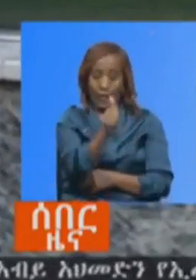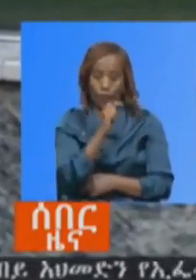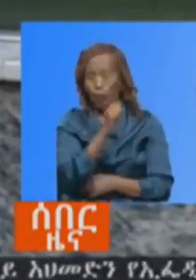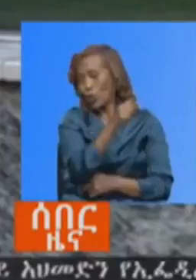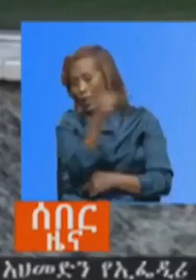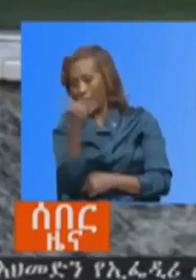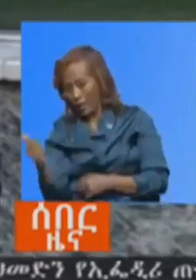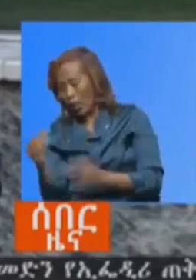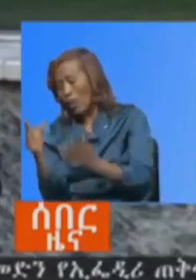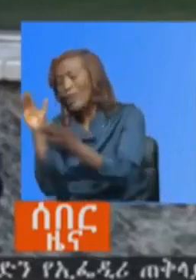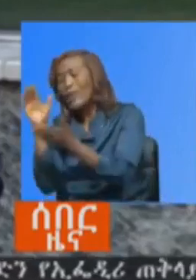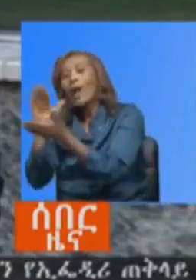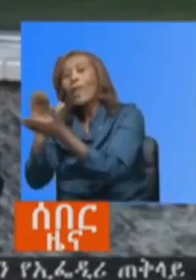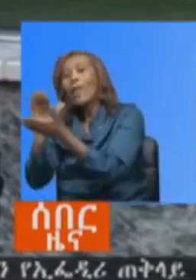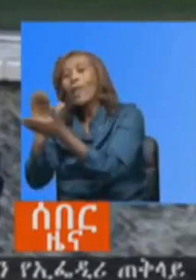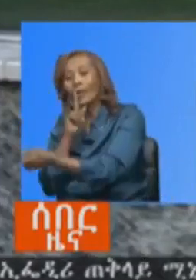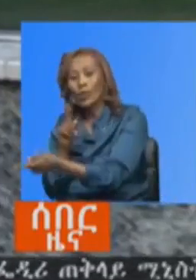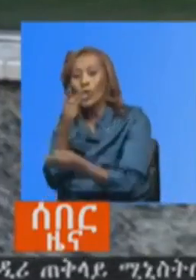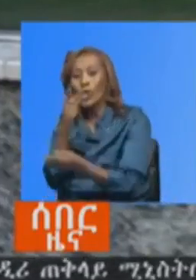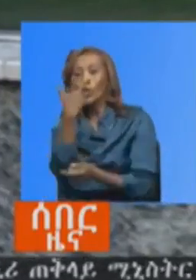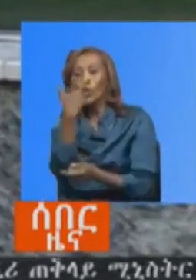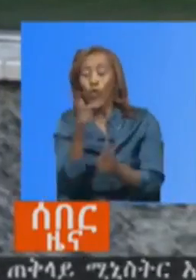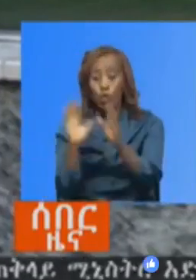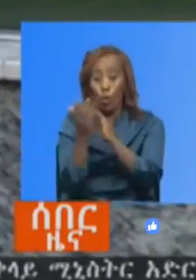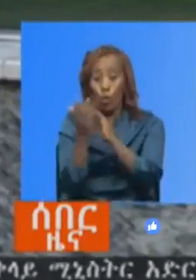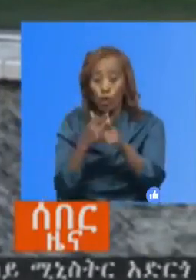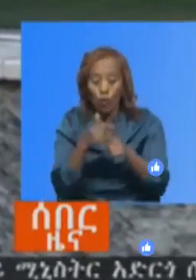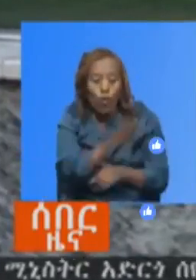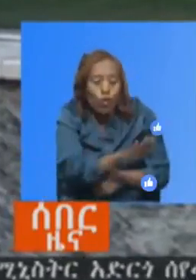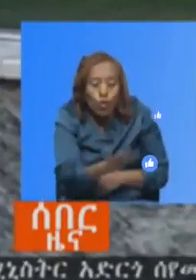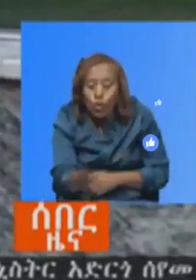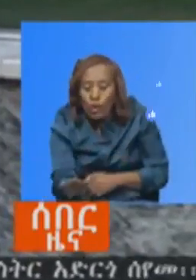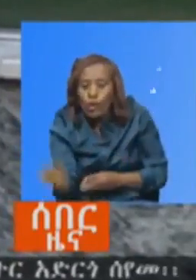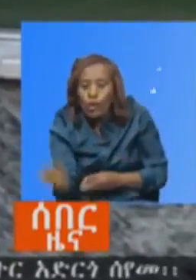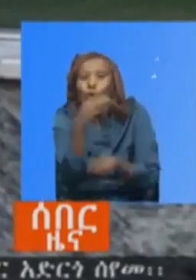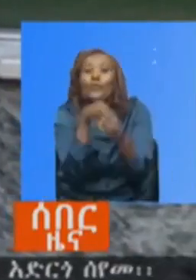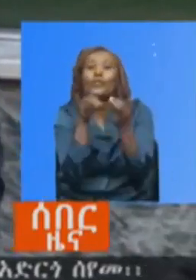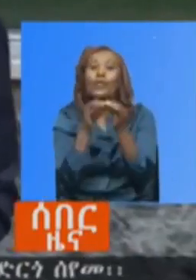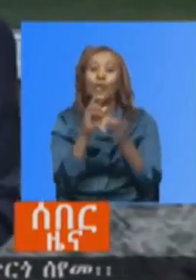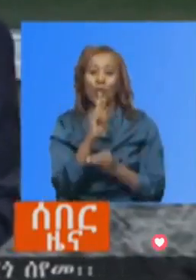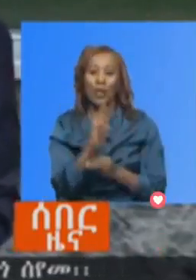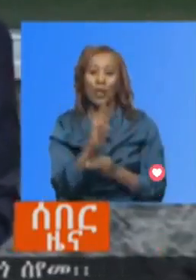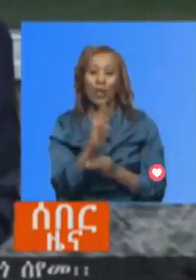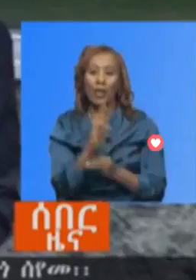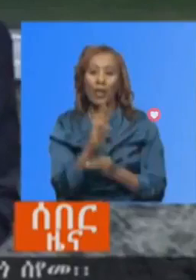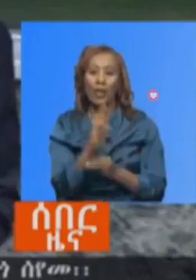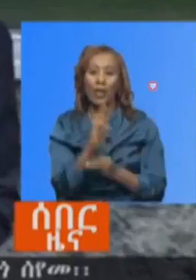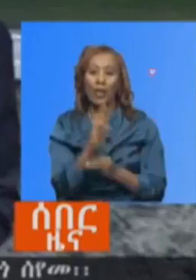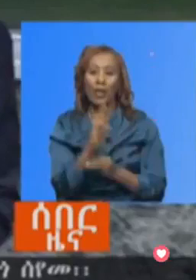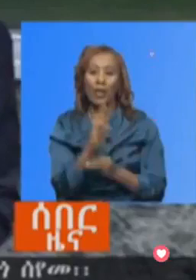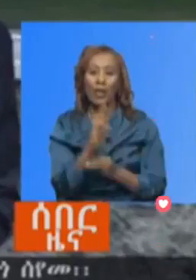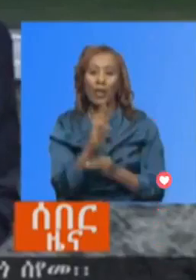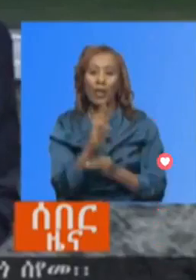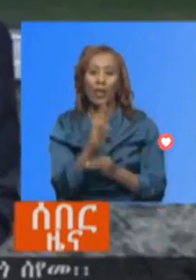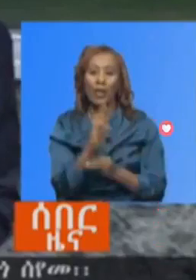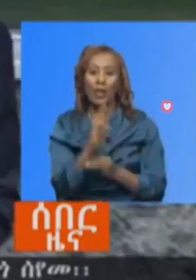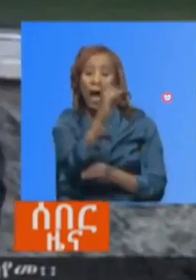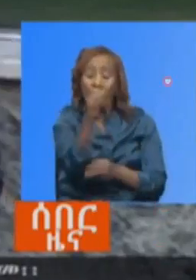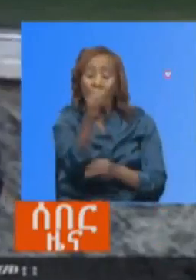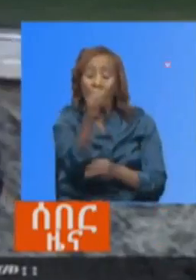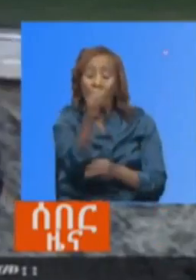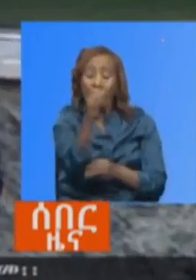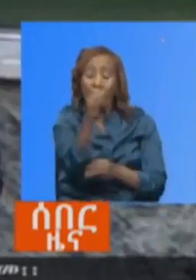ሌላው የባላቸው 3 ሲሆን ደግሞ የልጆቻቸው ይጨመርበታል። አንዳንዴ ድል